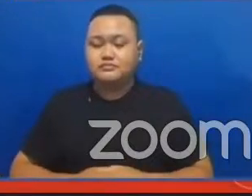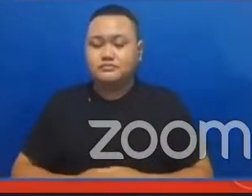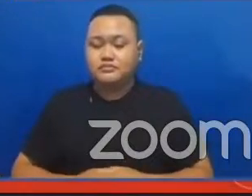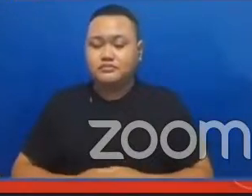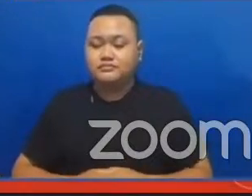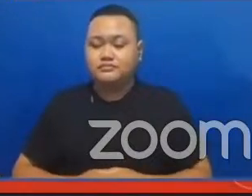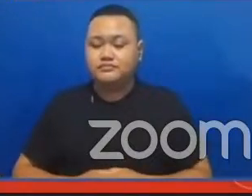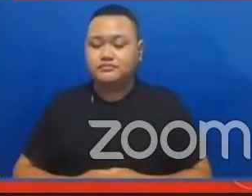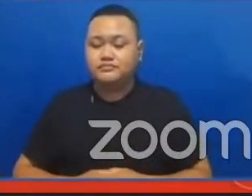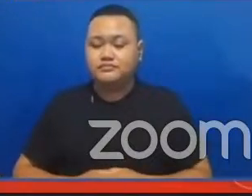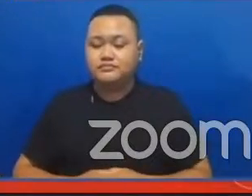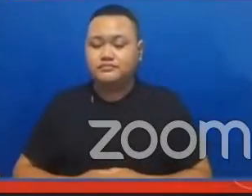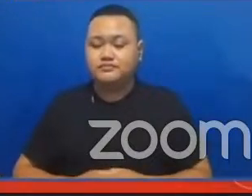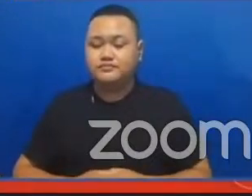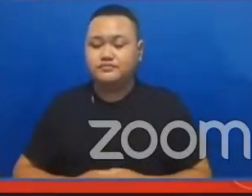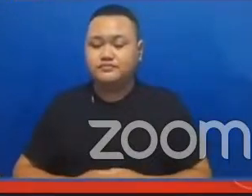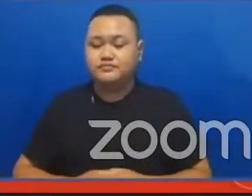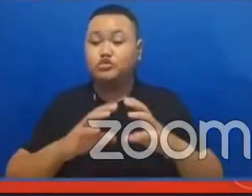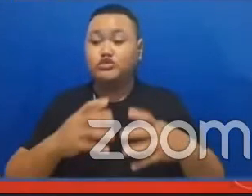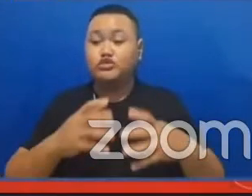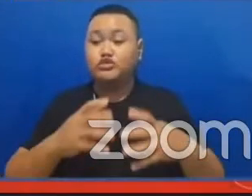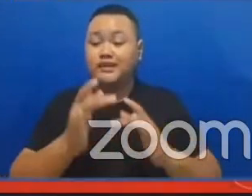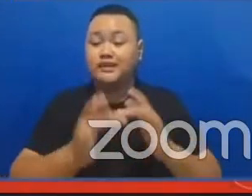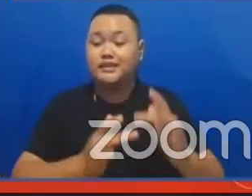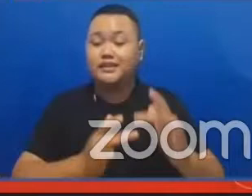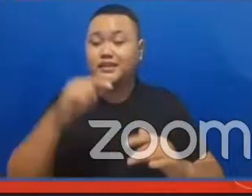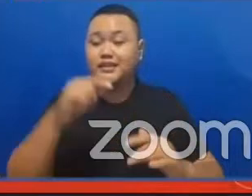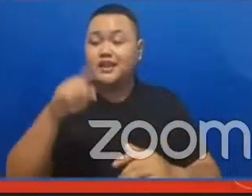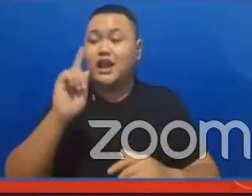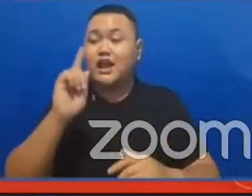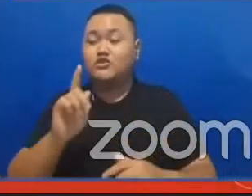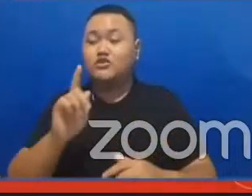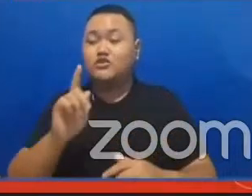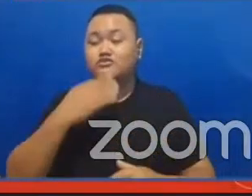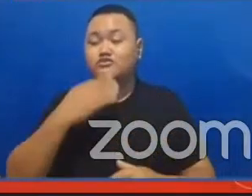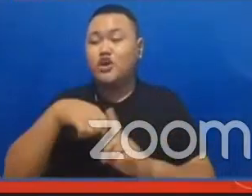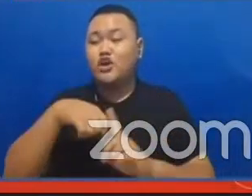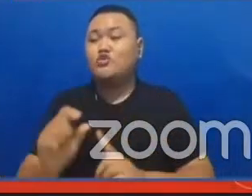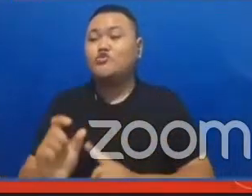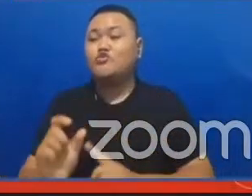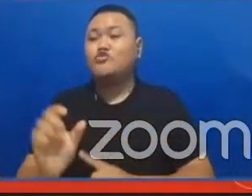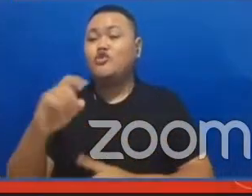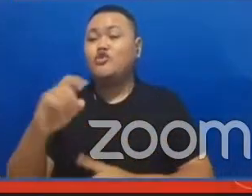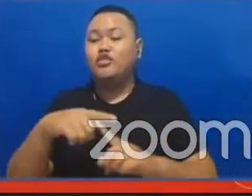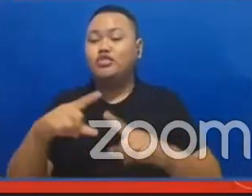Karena dunia maya itu ya kewajibannya harus memiliki kuota itu.